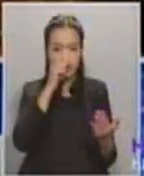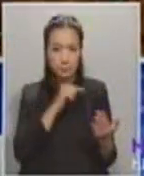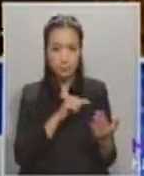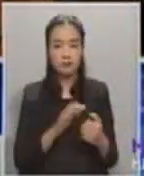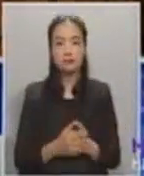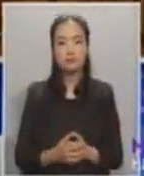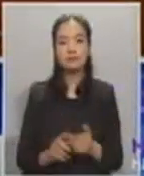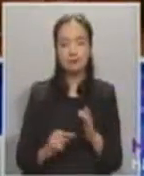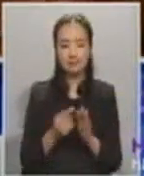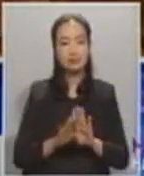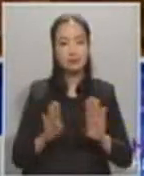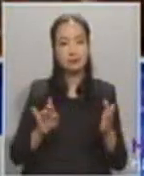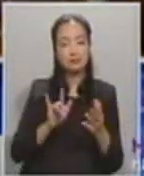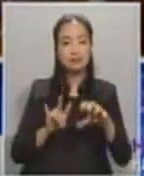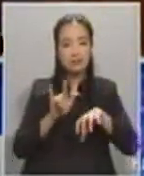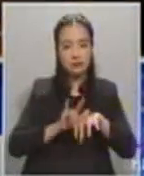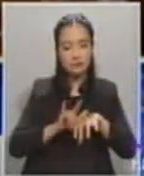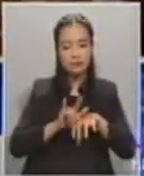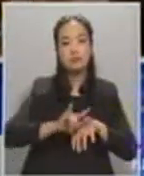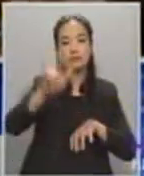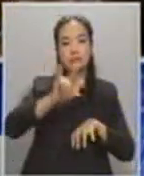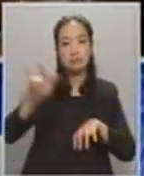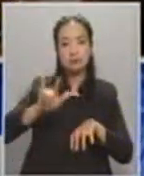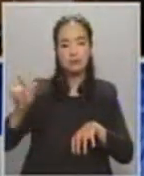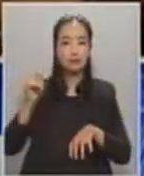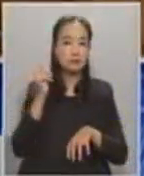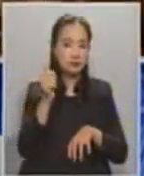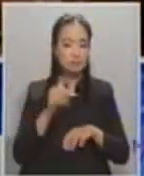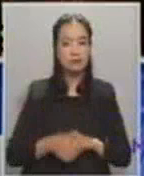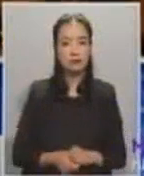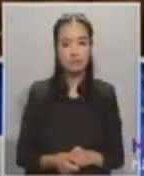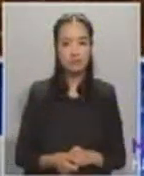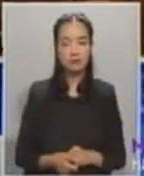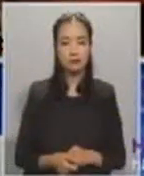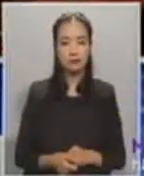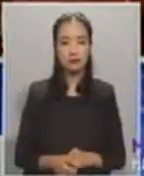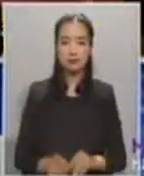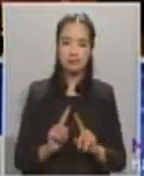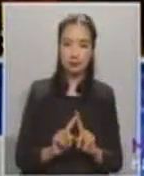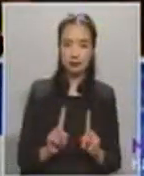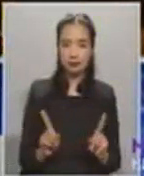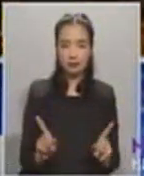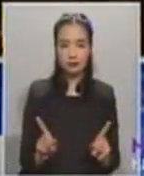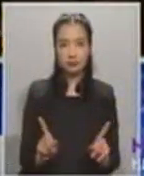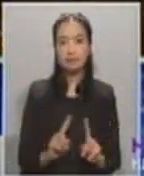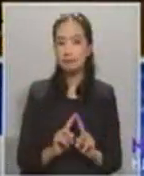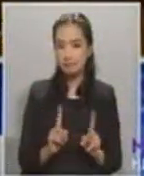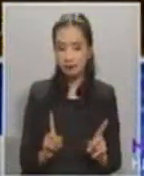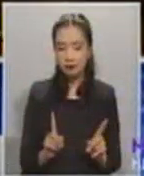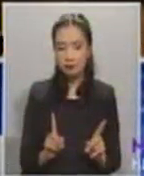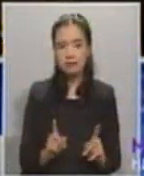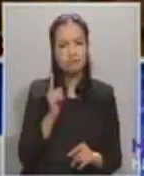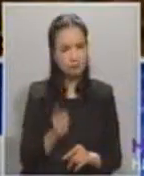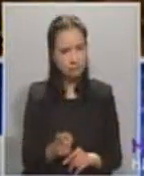ือเริ่มจะเปิดให้บินออกที่สนามบินที่อิสตันบูลนะครับแต่ว่าจะจริง